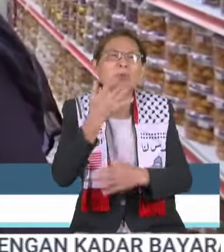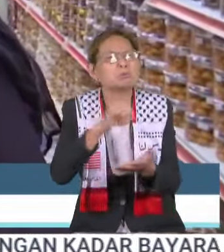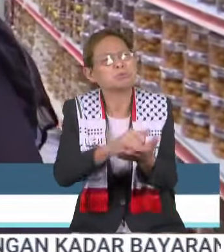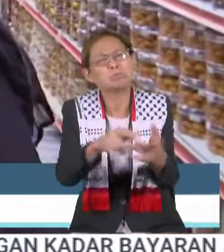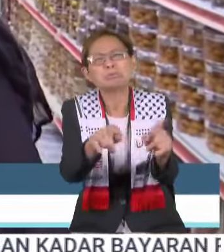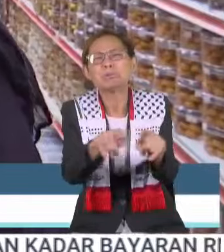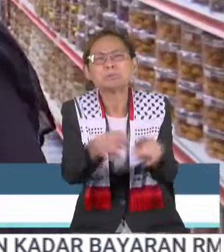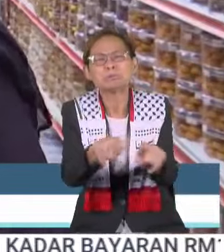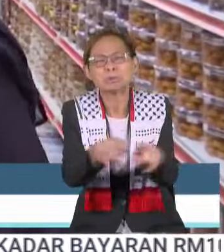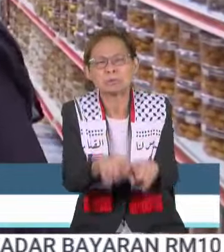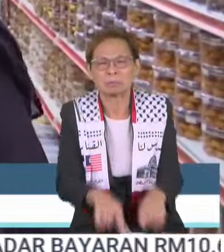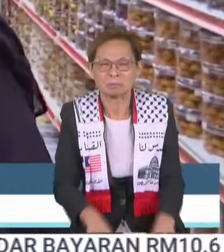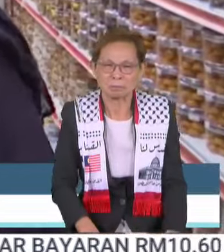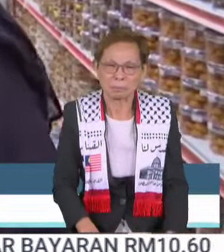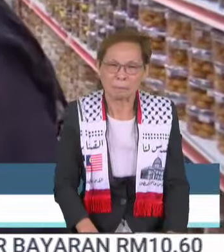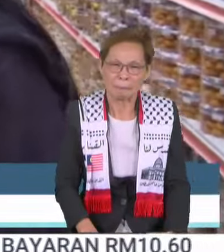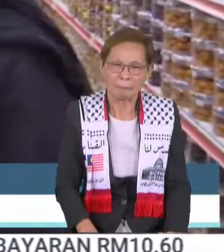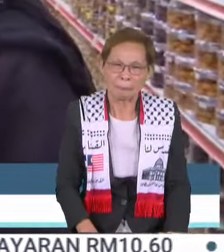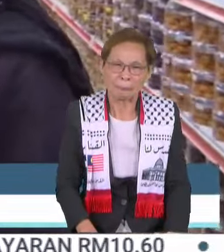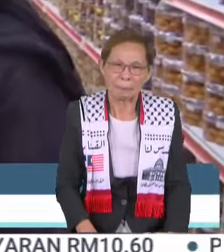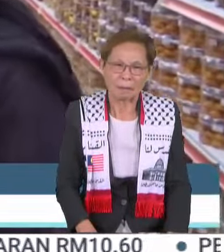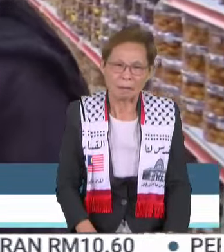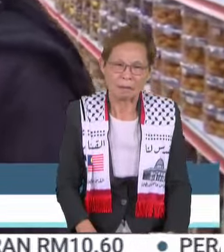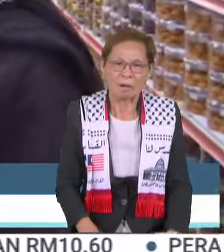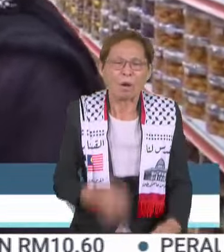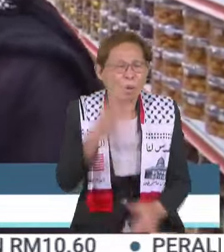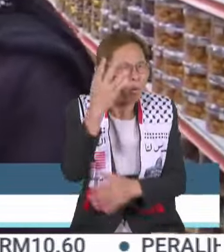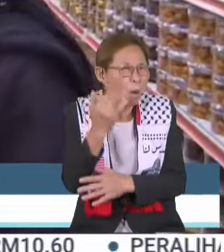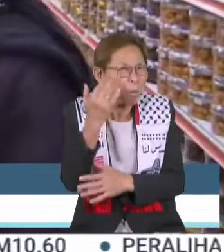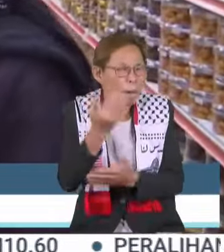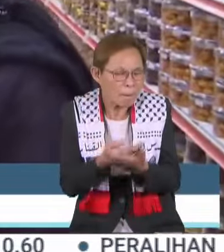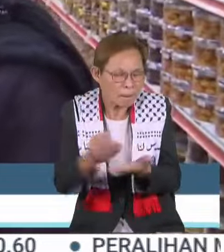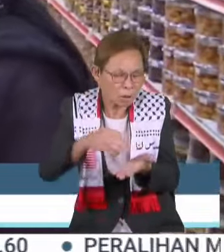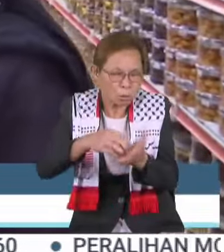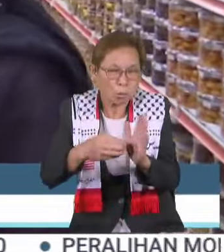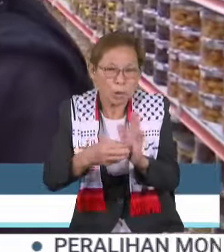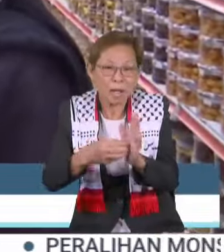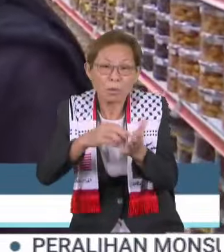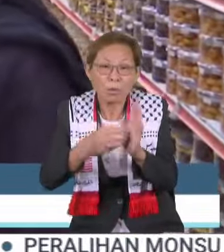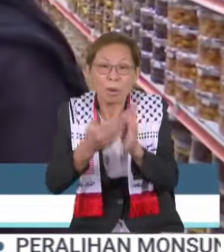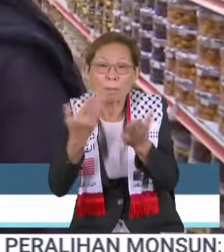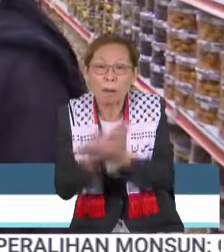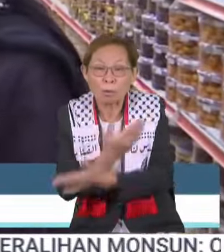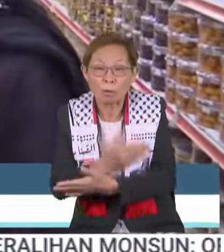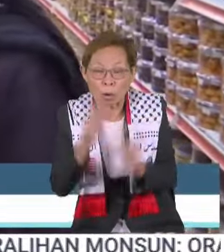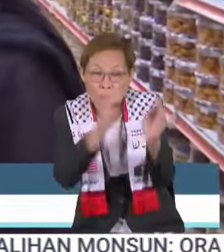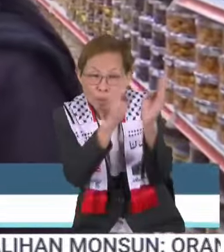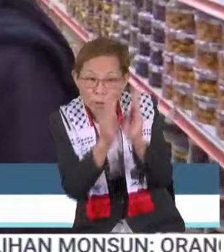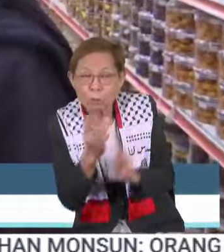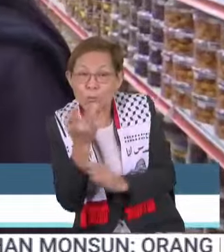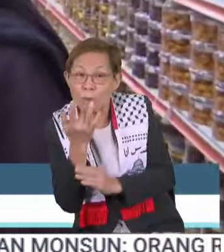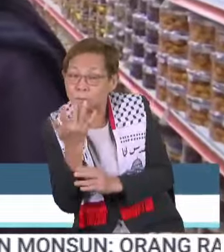Mungkin dari segi apa yang terpengaruhnya beli kuih moden? Bentuk dia. Rasa